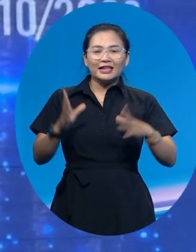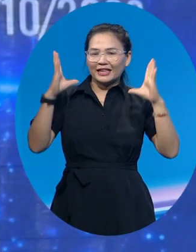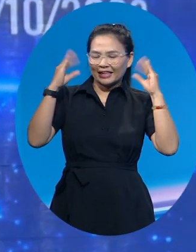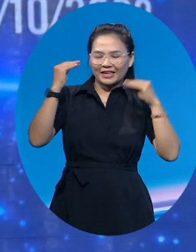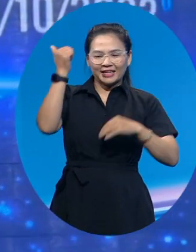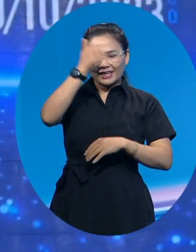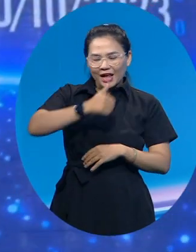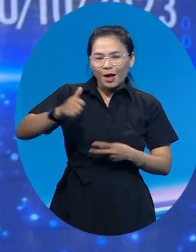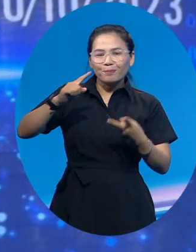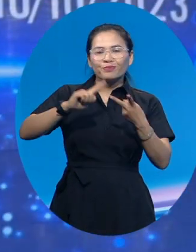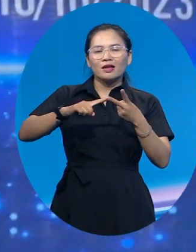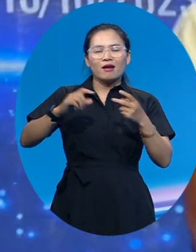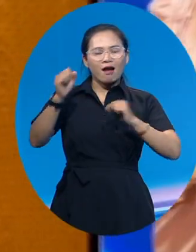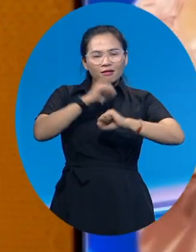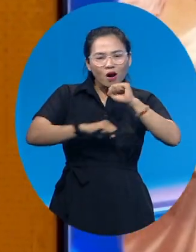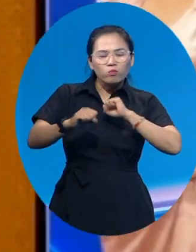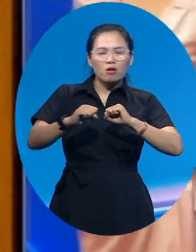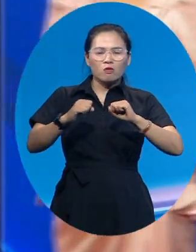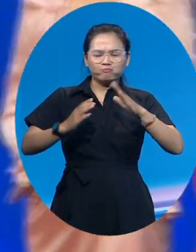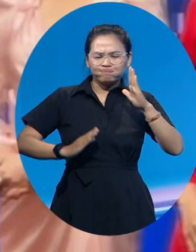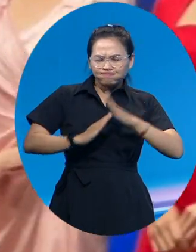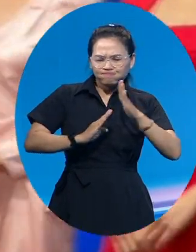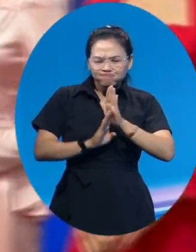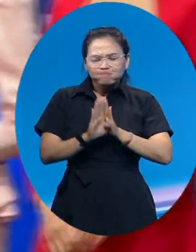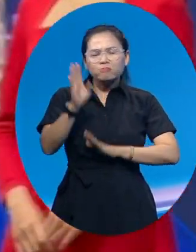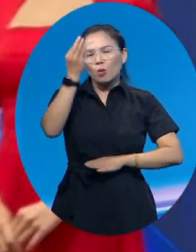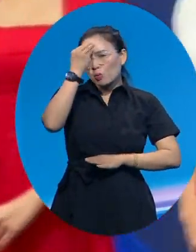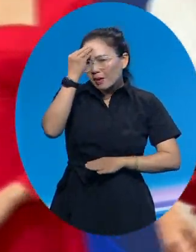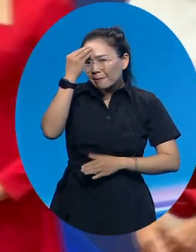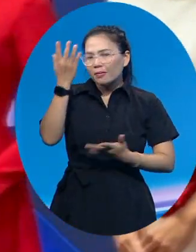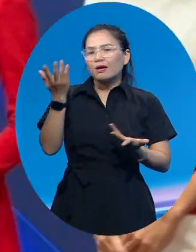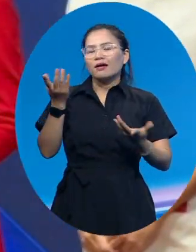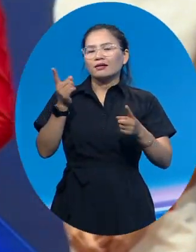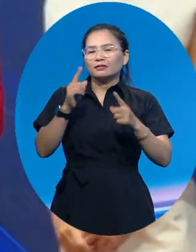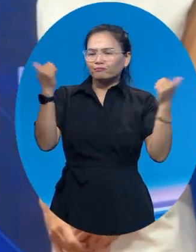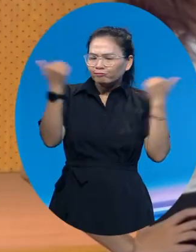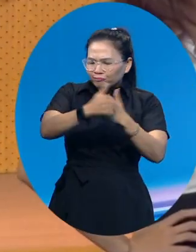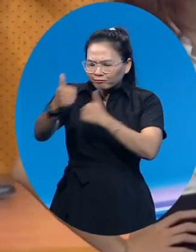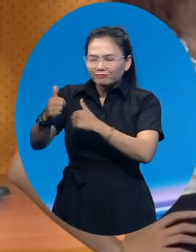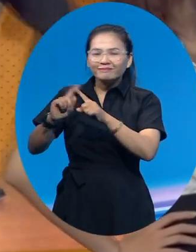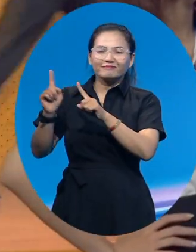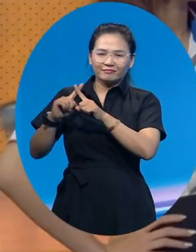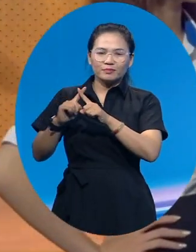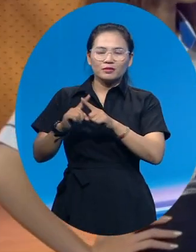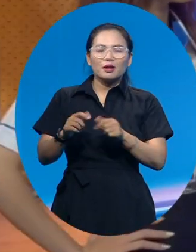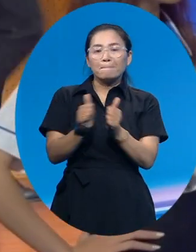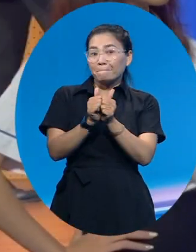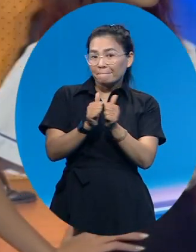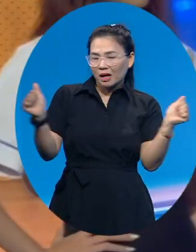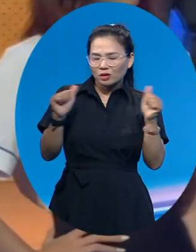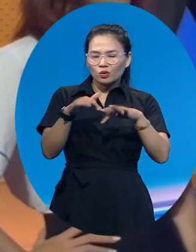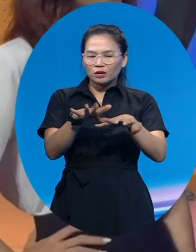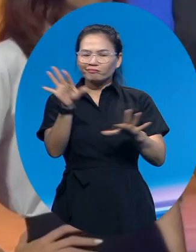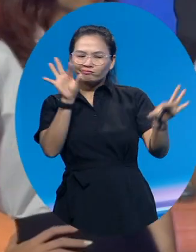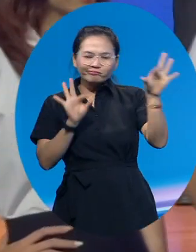đẹp về tri thức, sự năng động và nỗ lực trong học tập, làm việc của sinh viên thông qua nhiều phần thi tranh tài. Ban tổ chức chọn ra 30 thí sinh